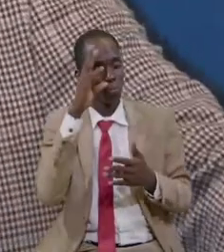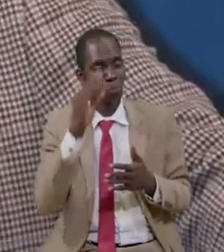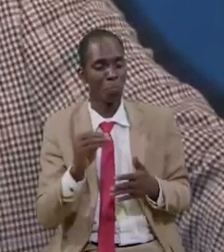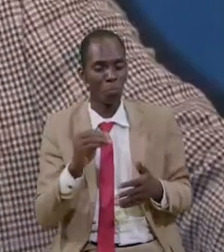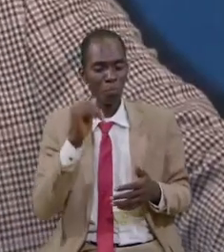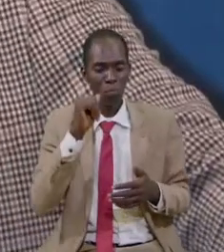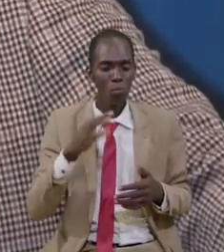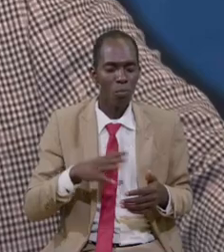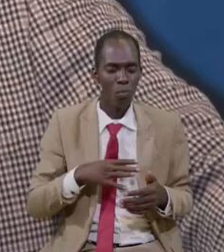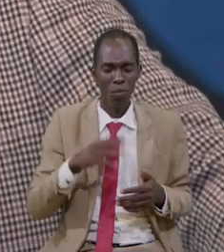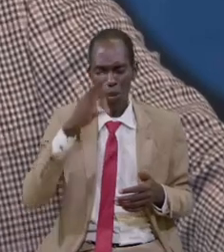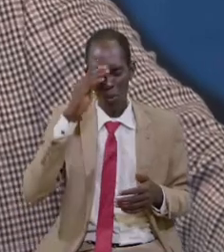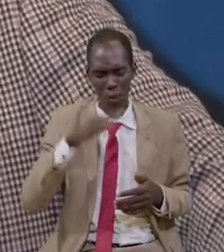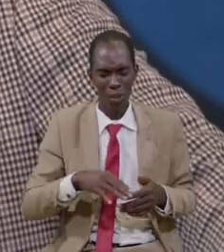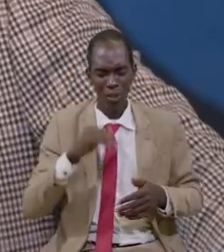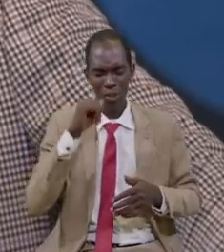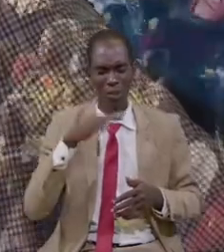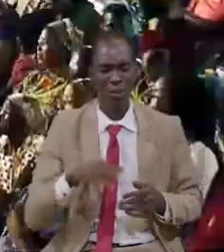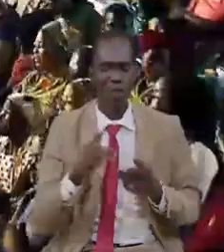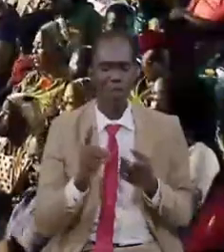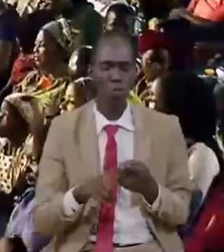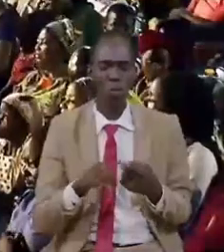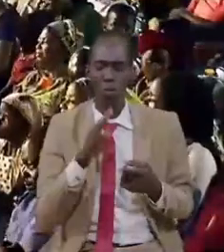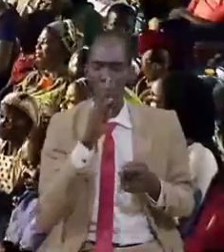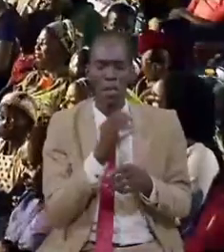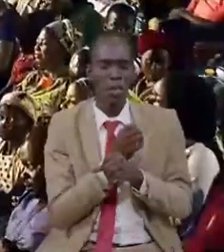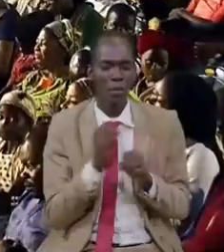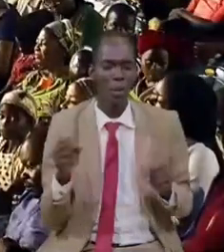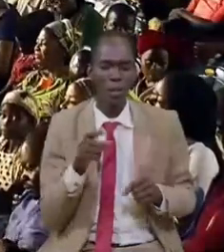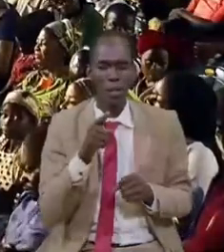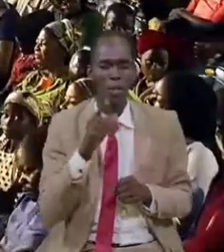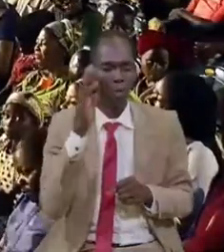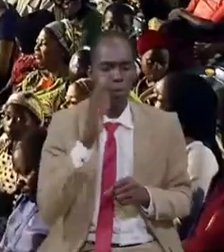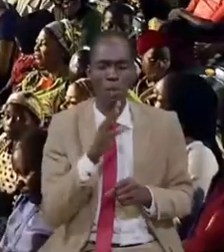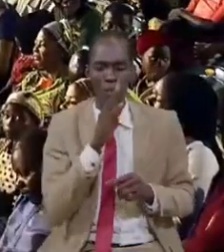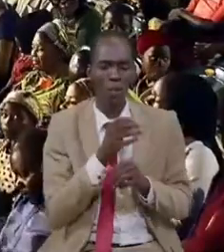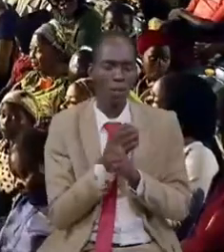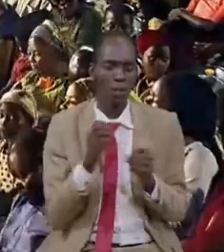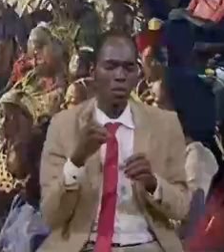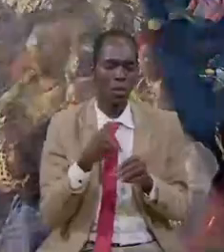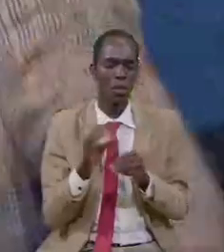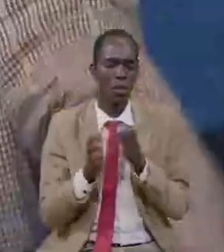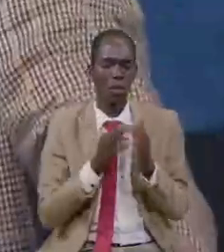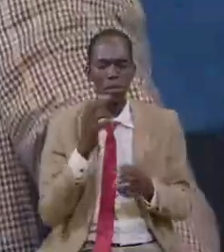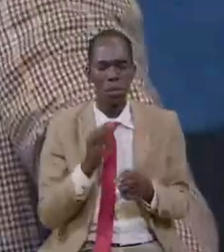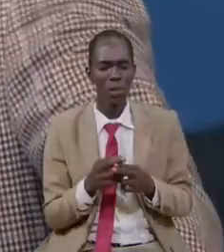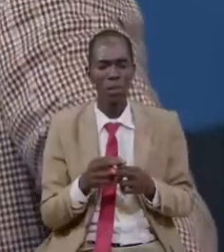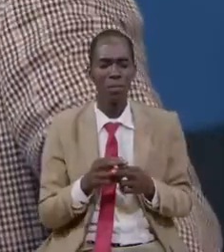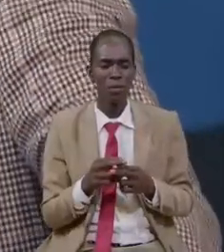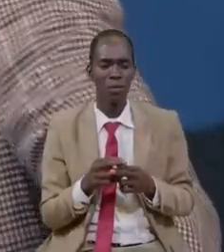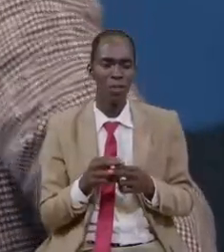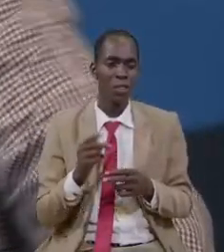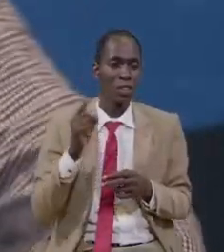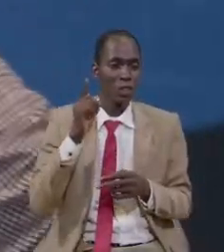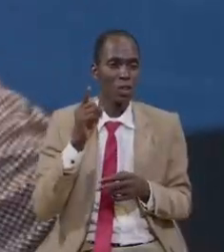ici soit sauvé. Et tu seras sauvé. Il va porter tes péchés. Il va